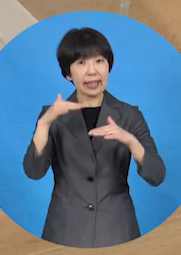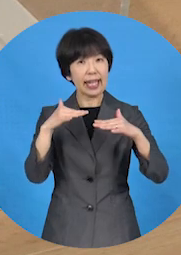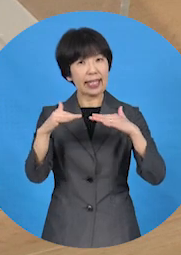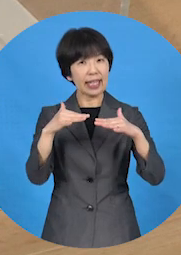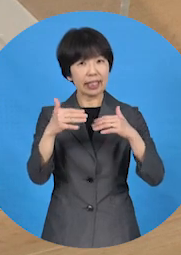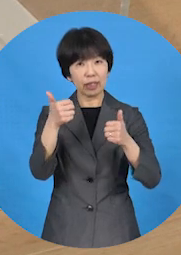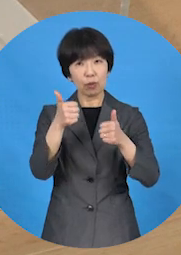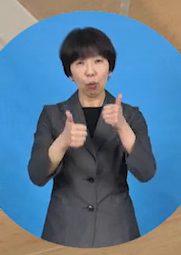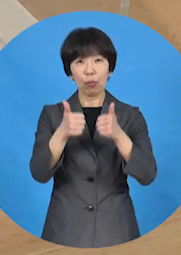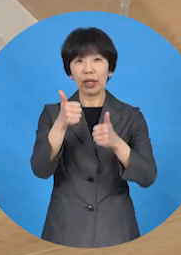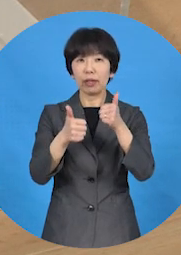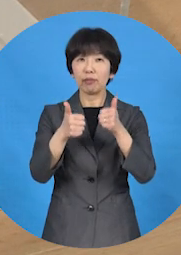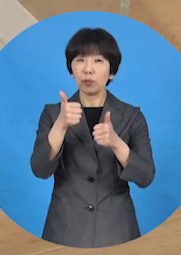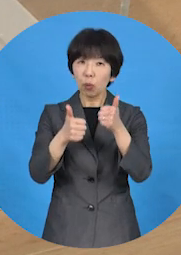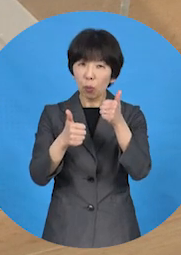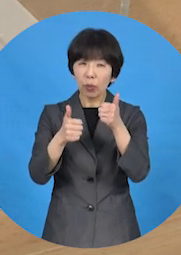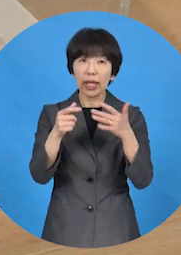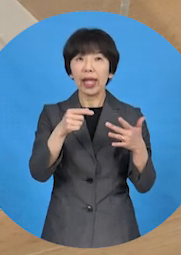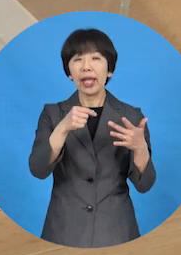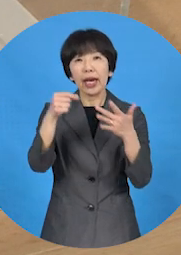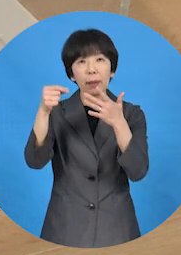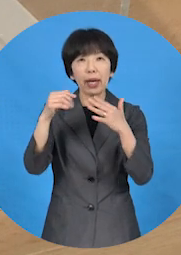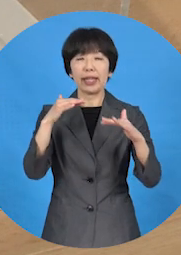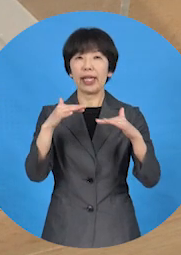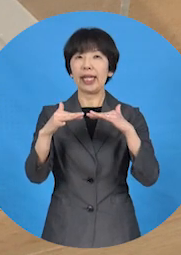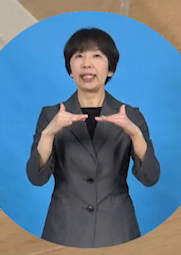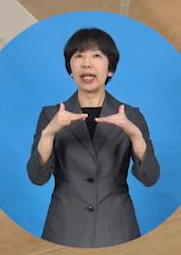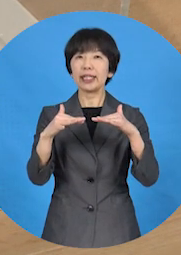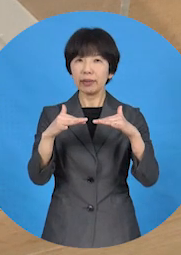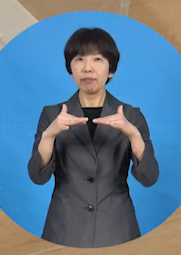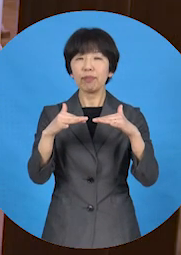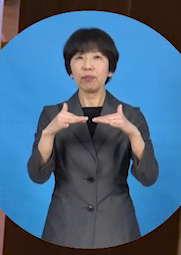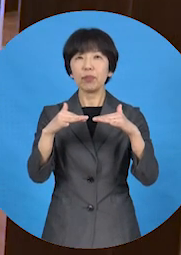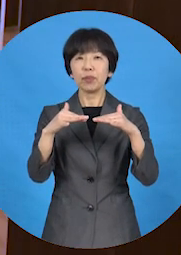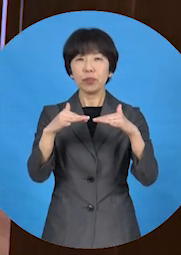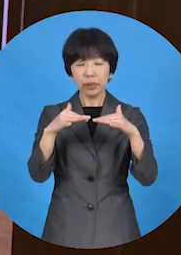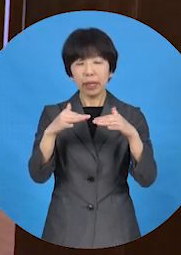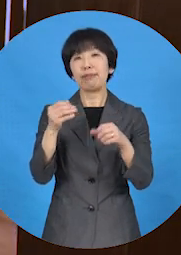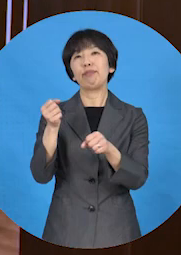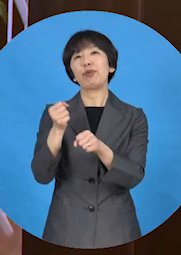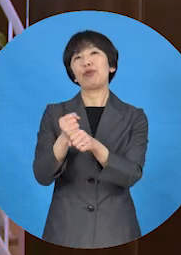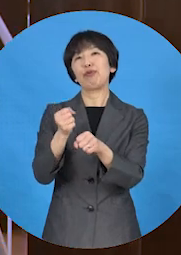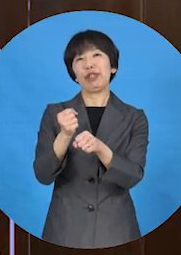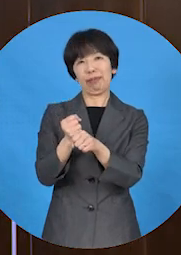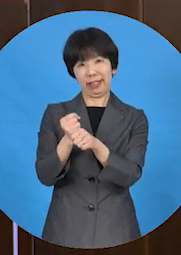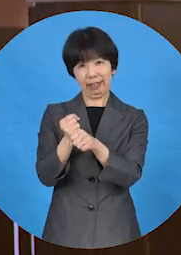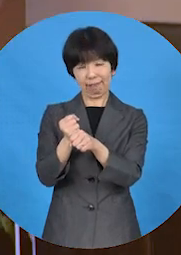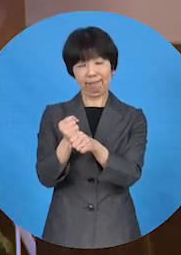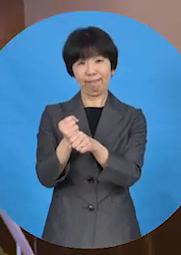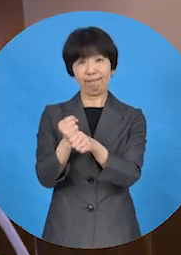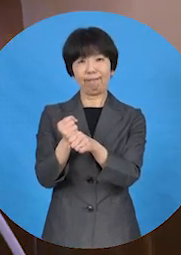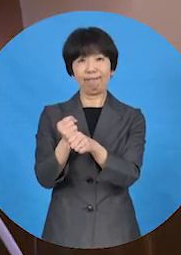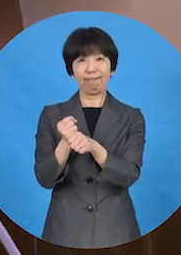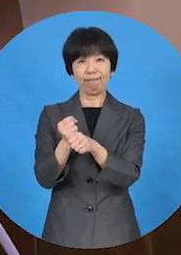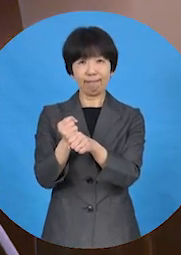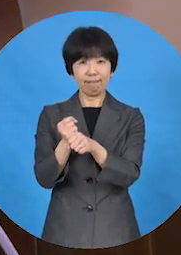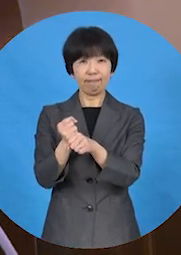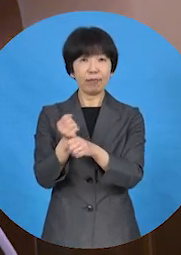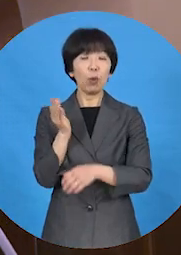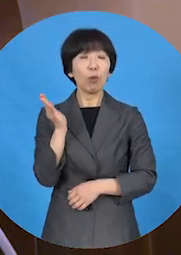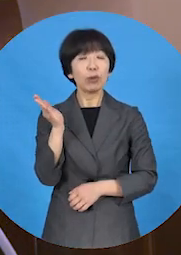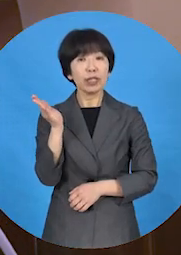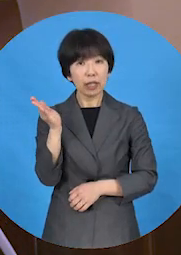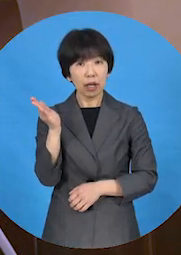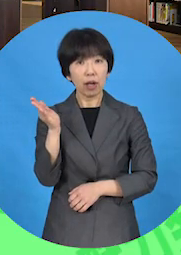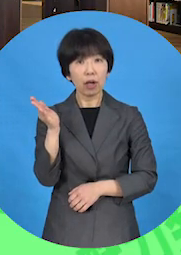ってですね、その最優秀賞に選ばれたデザインをもとに今回制作されたものです。 色合いが可愛いですよね。 こちらのデザインはです